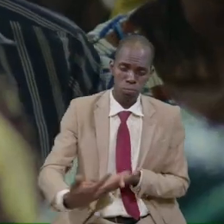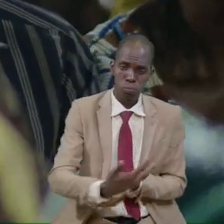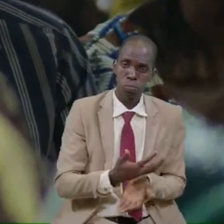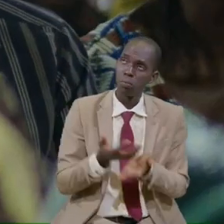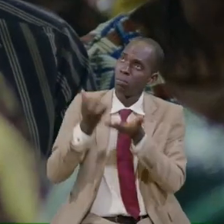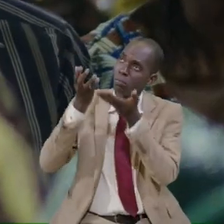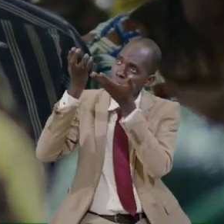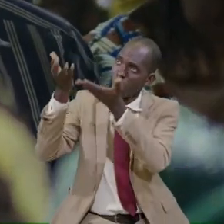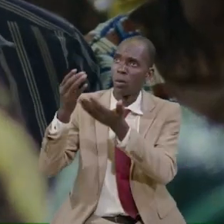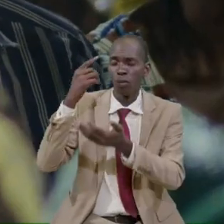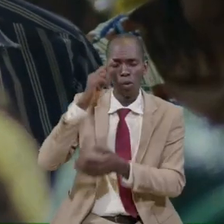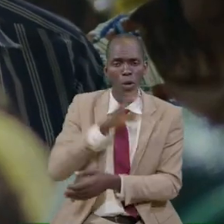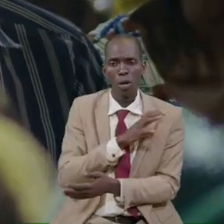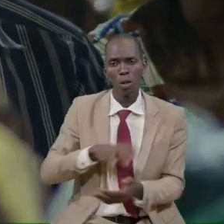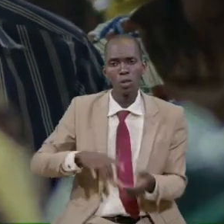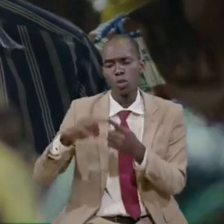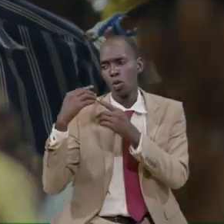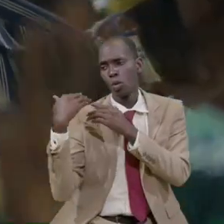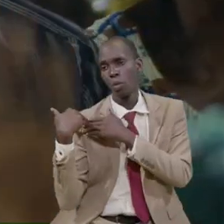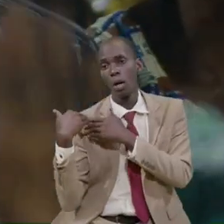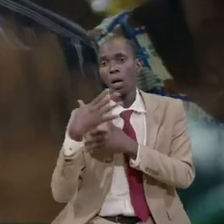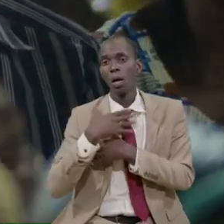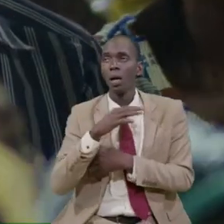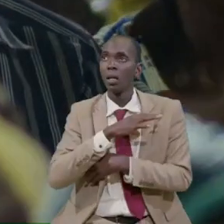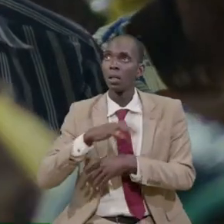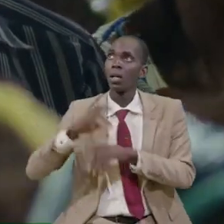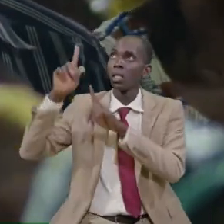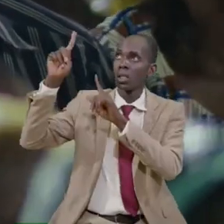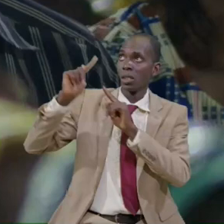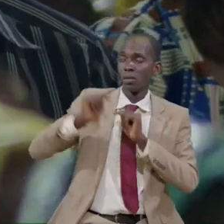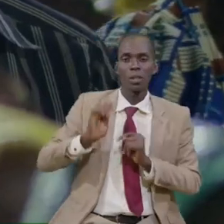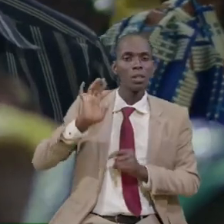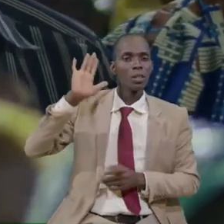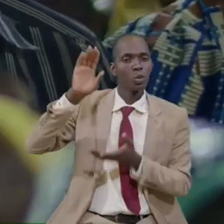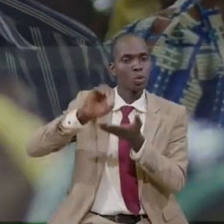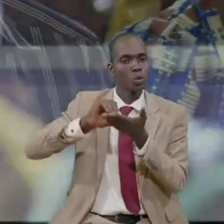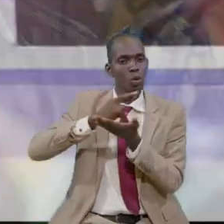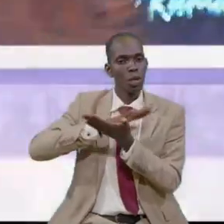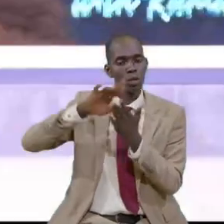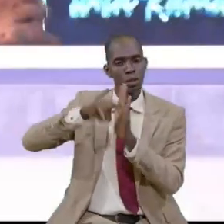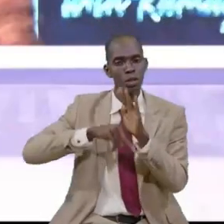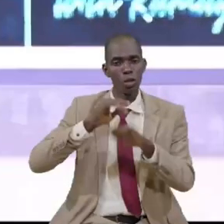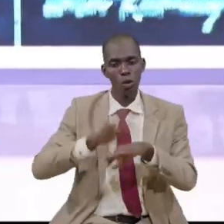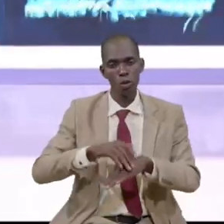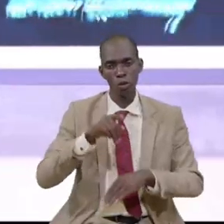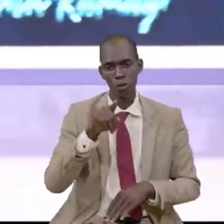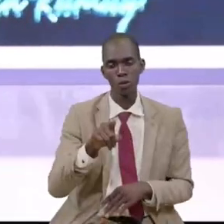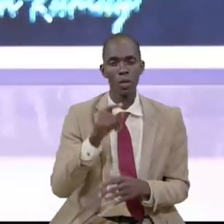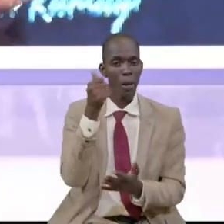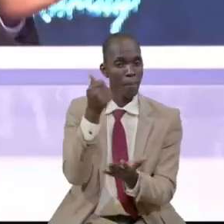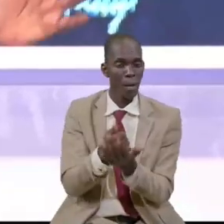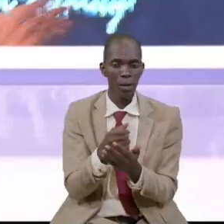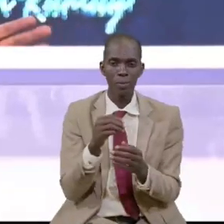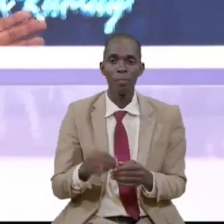sa justice est transférée à vous. Amen. Ce soir, il y